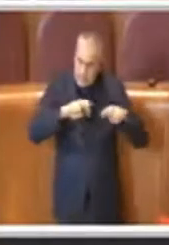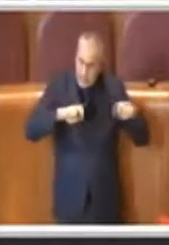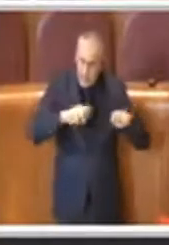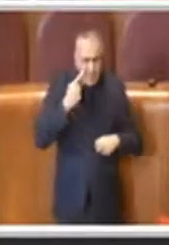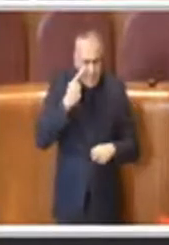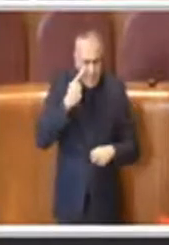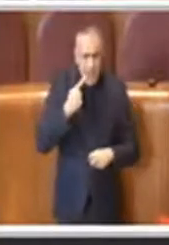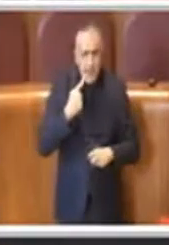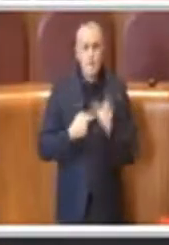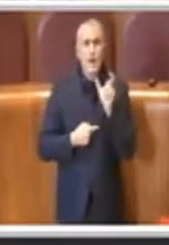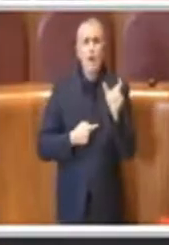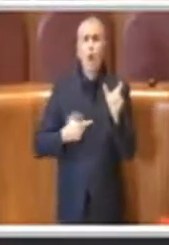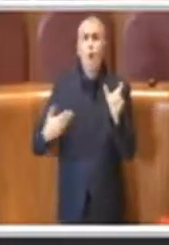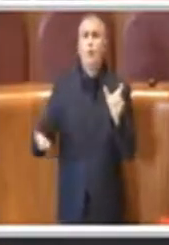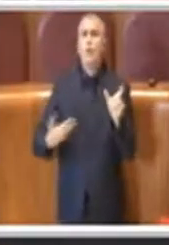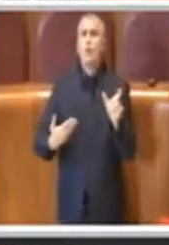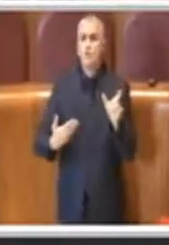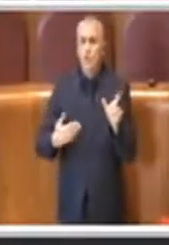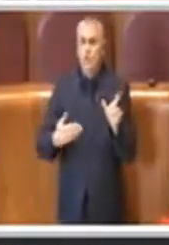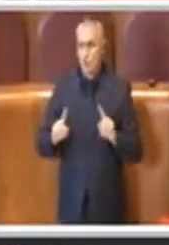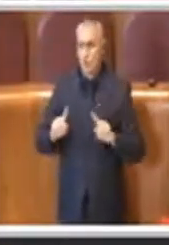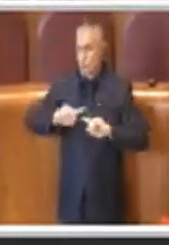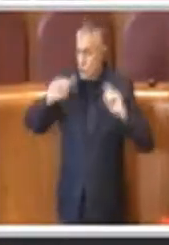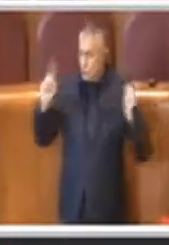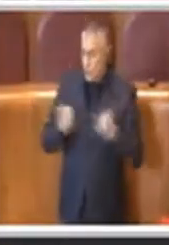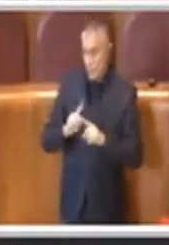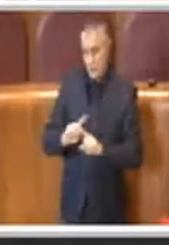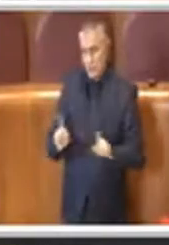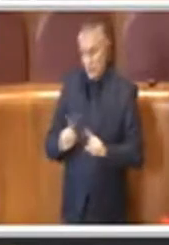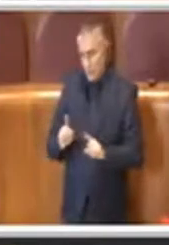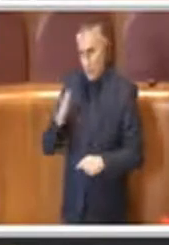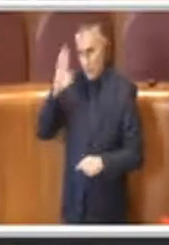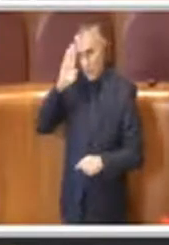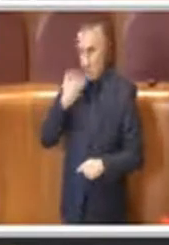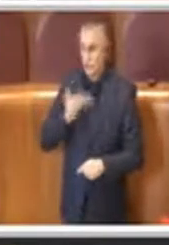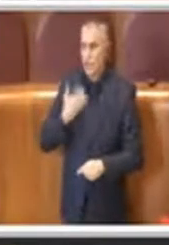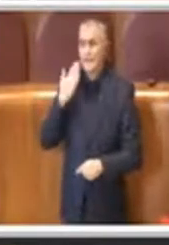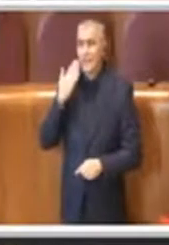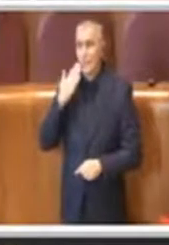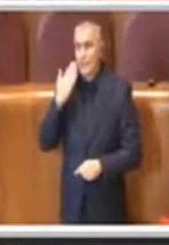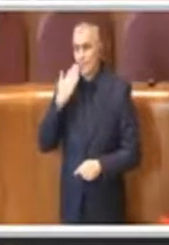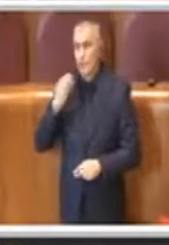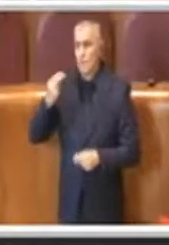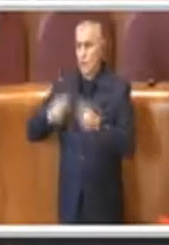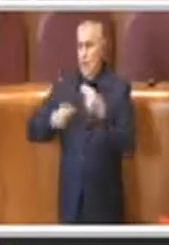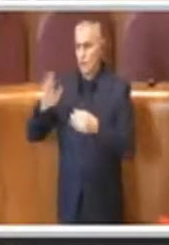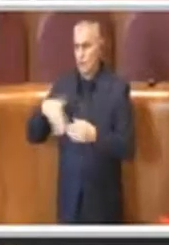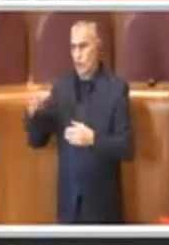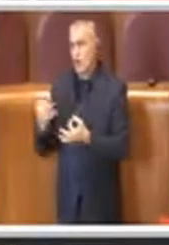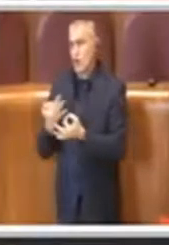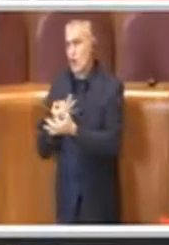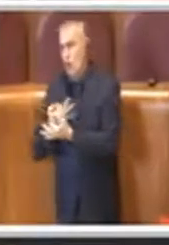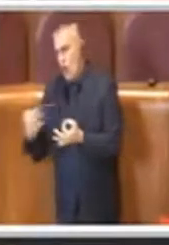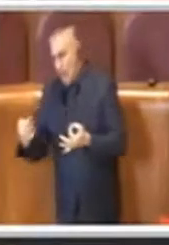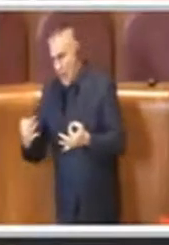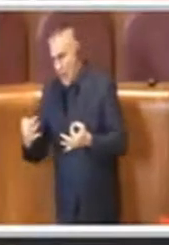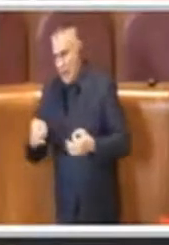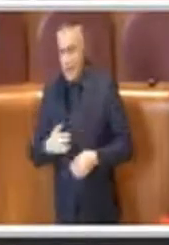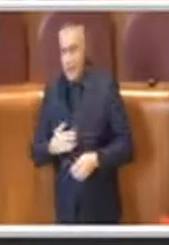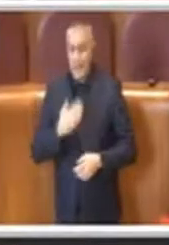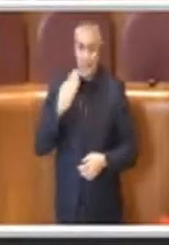Quindi distinguiamo tra debito fuori bilancio che è corrisposto normalmente e un debito fuori bilancio